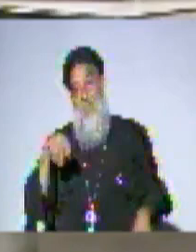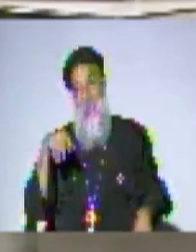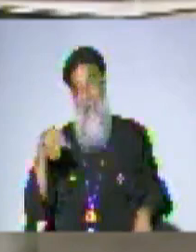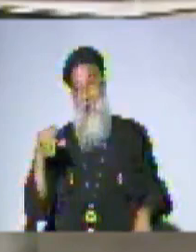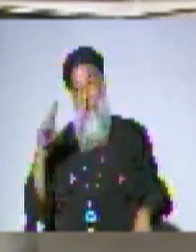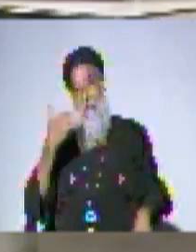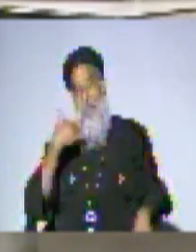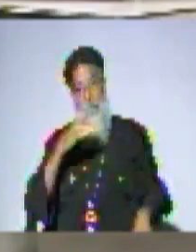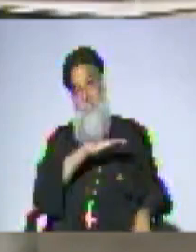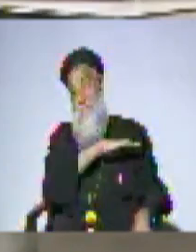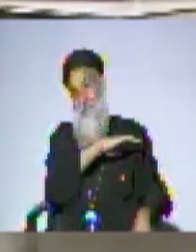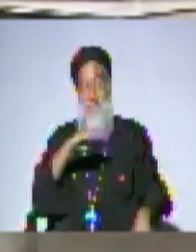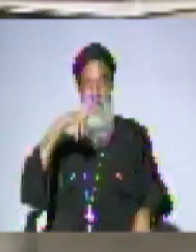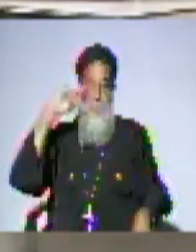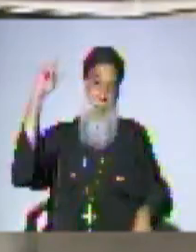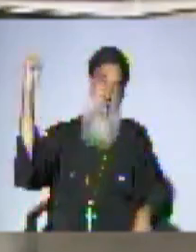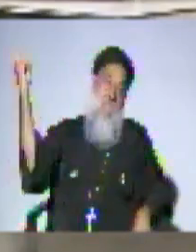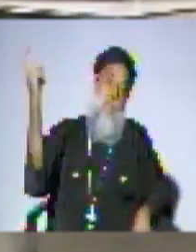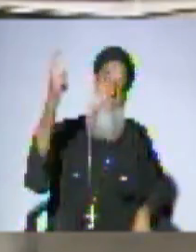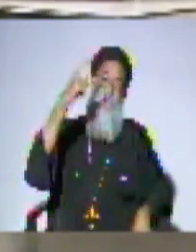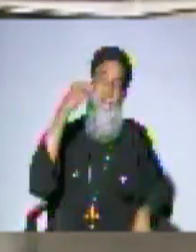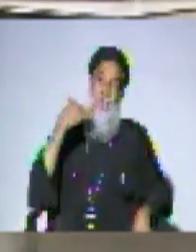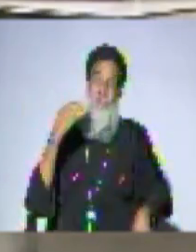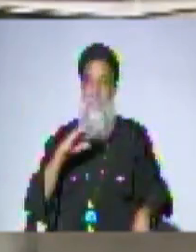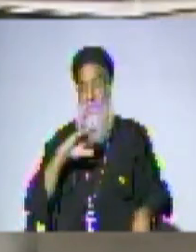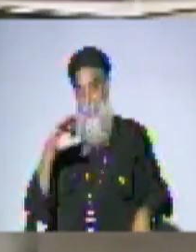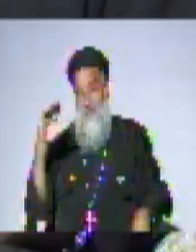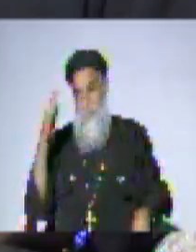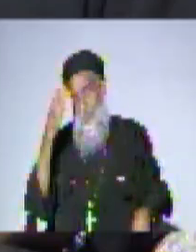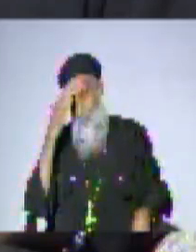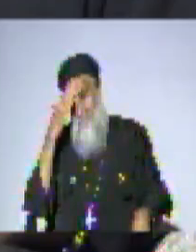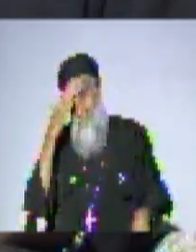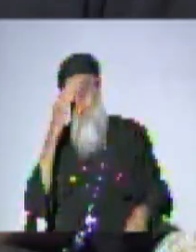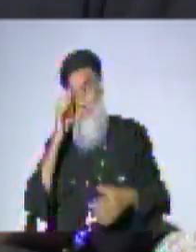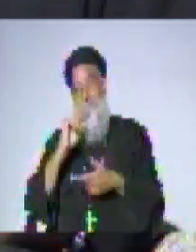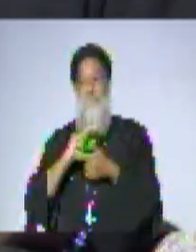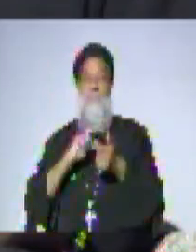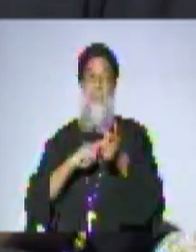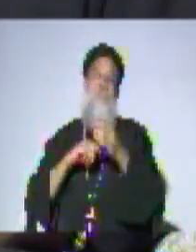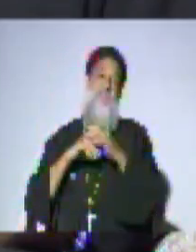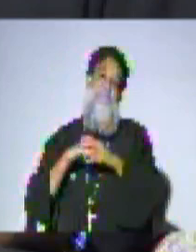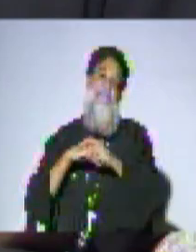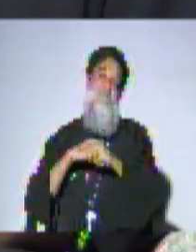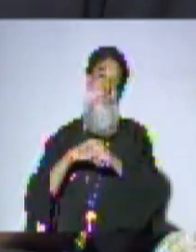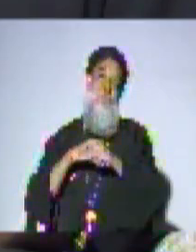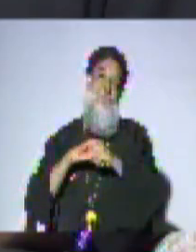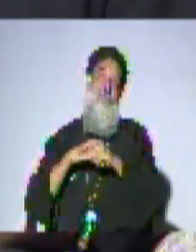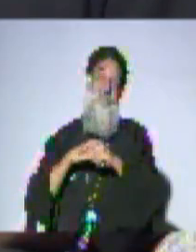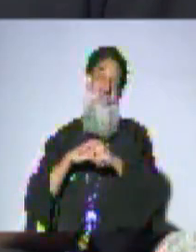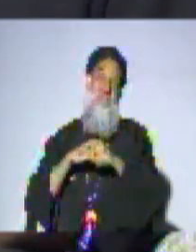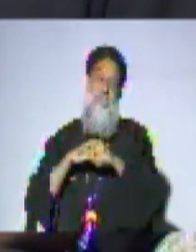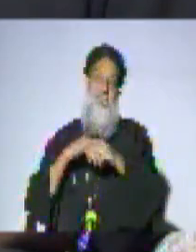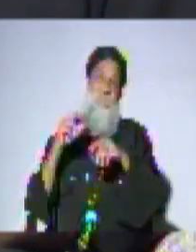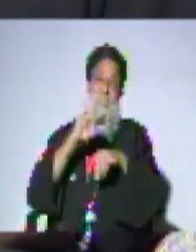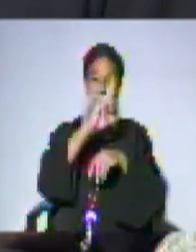ما لا يوجد في العالم كله. أي فيها بركة المسيح طبعا. طبعا سيدنا كان سؤال التاني بالنسبة